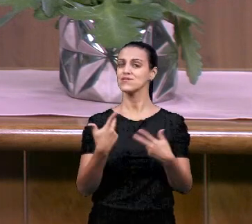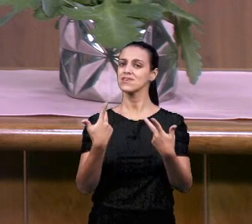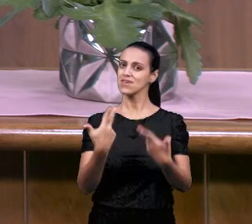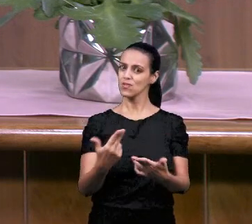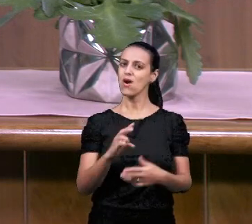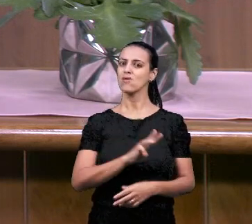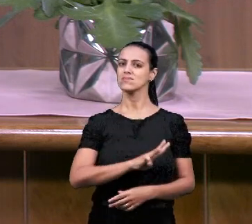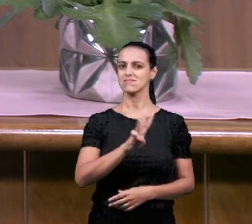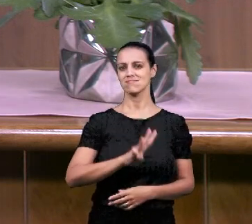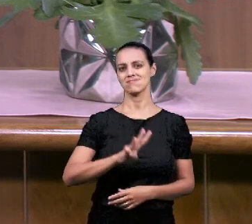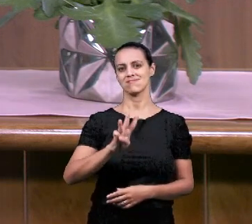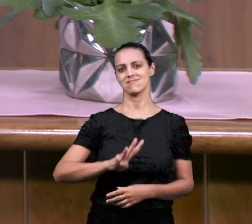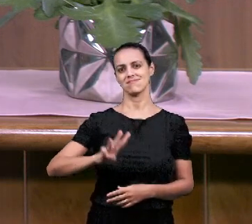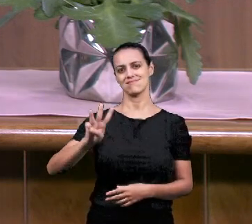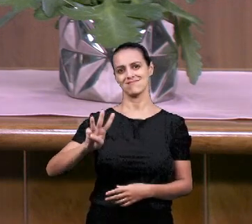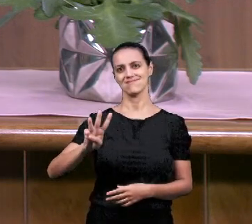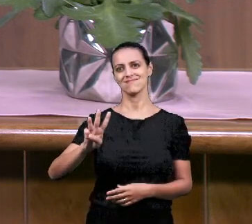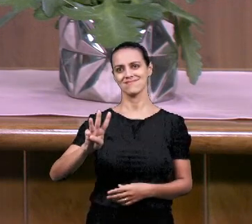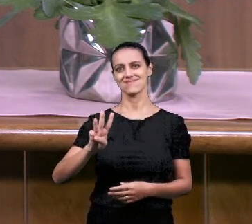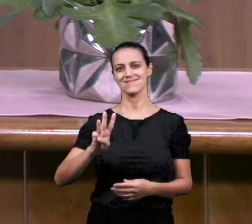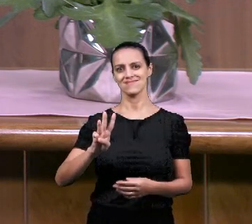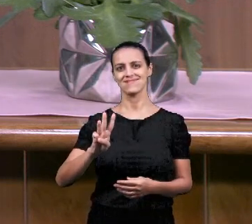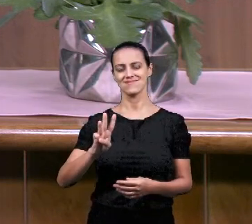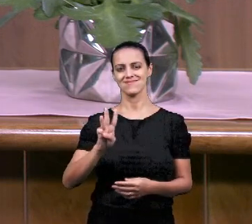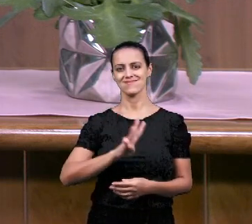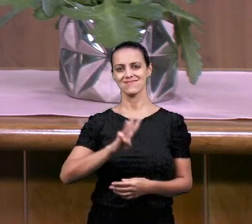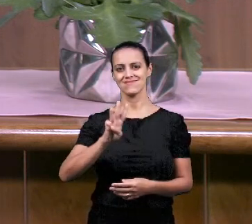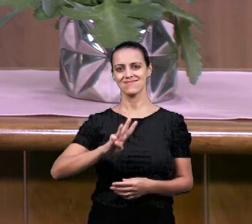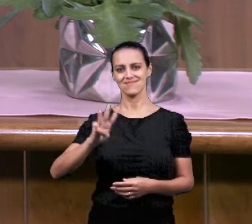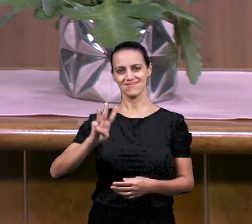le site de l'Église chrétienne Maranatha,